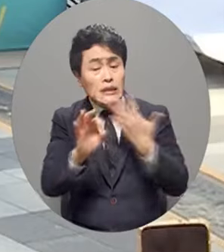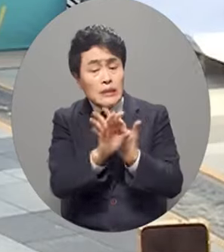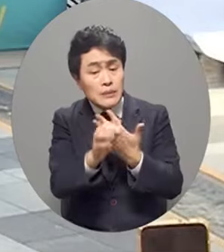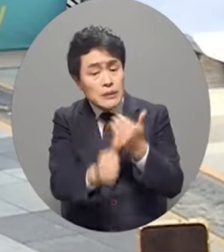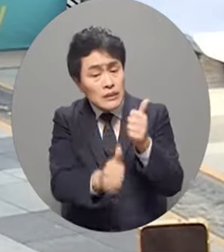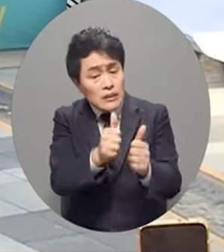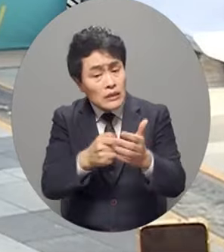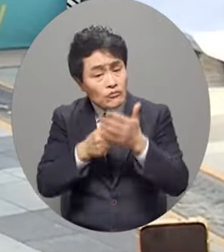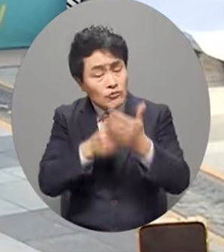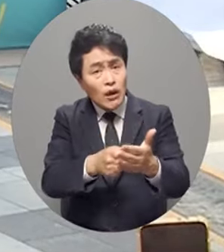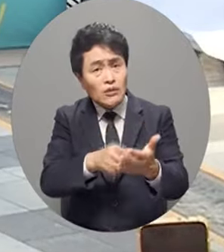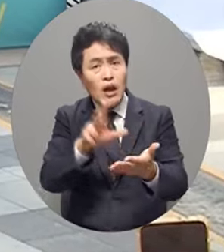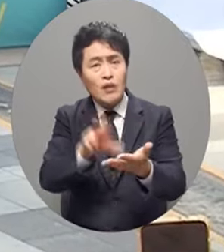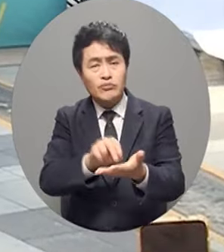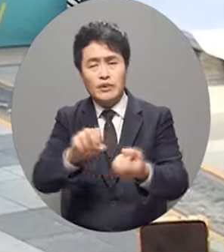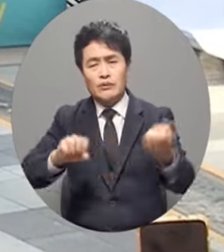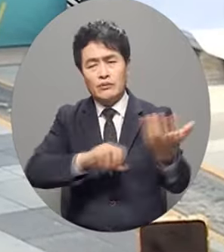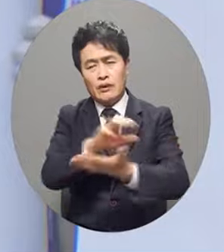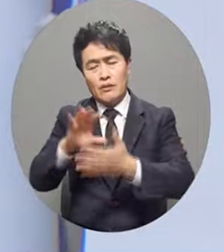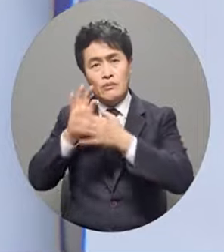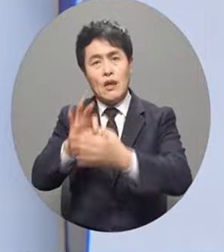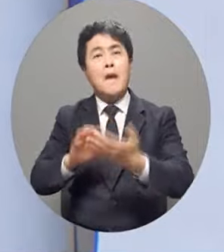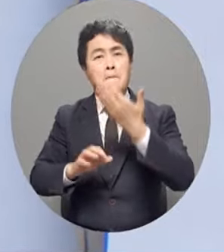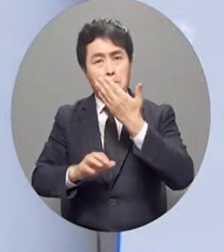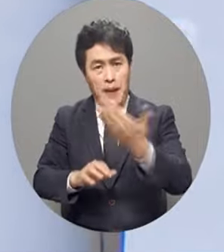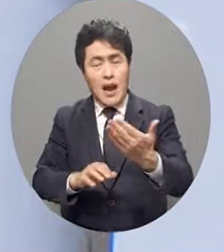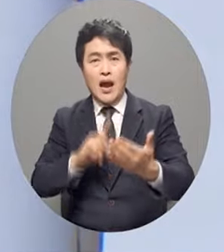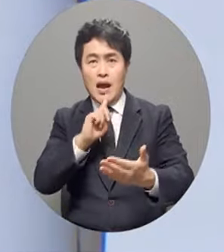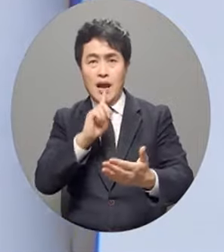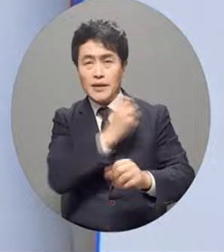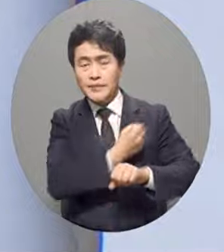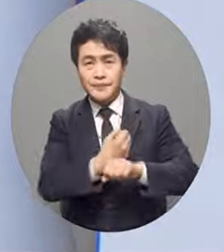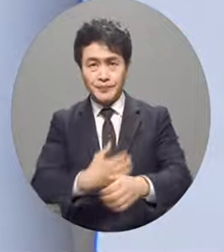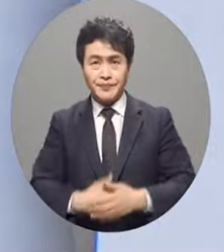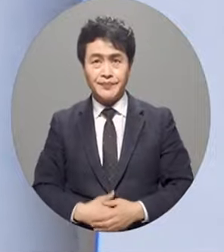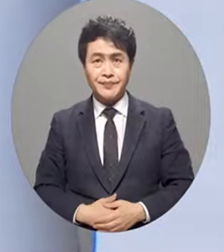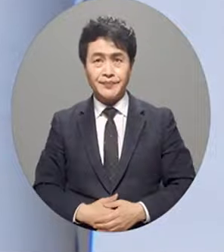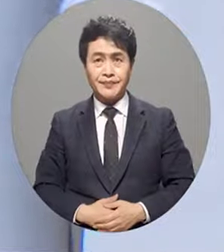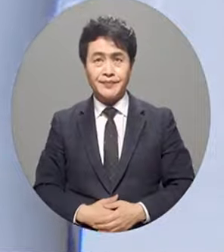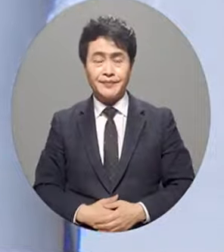계획이어서 논란은 계속될 것으로 보입니다. MBC 뉴스 이문현입니다.